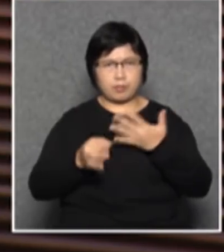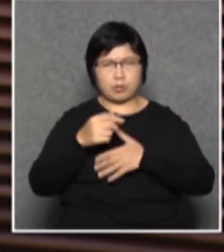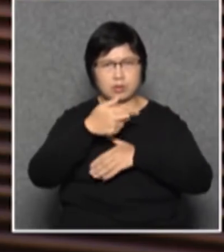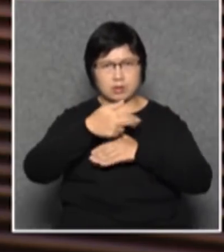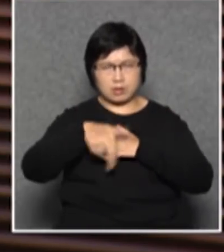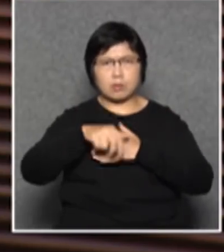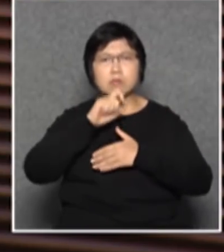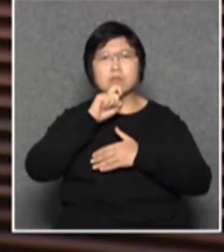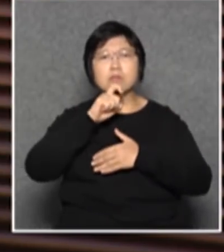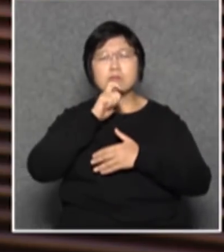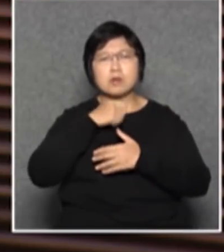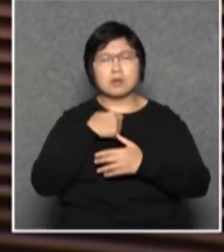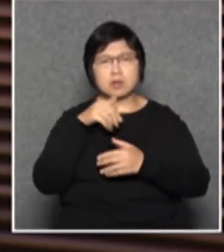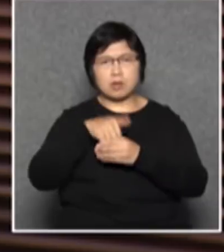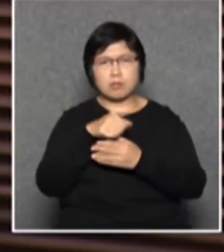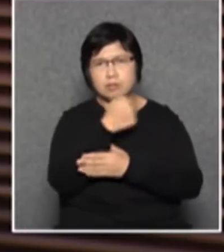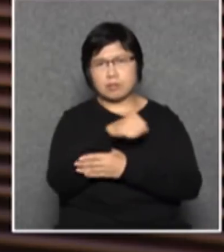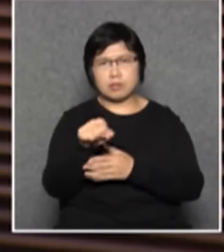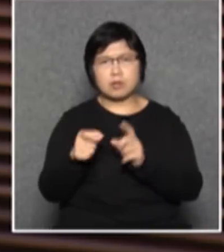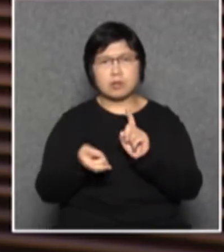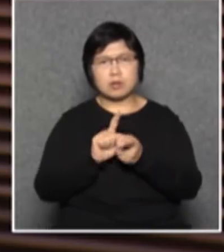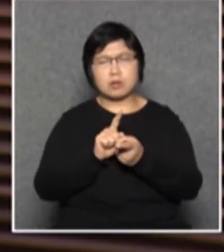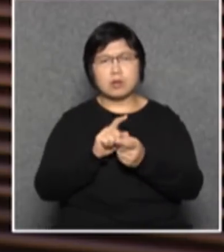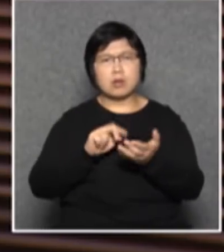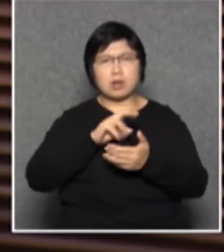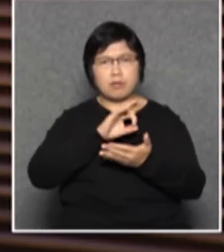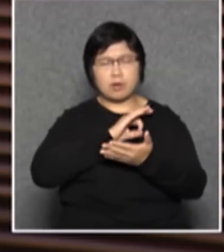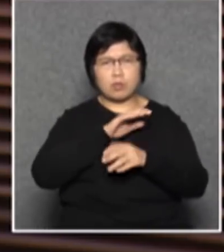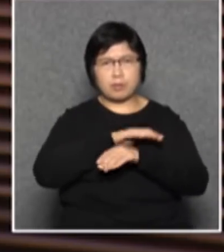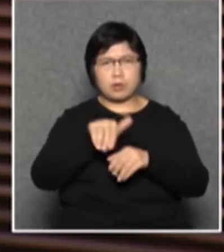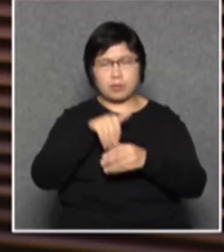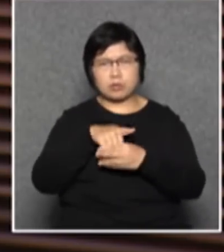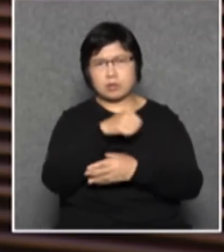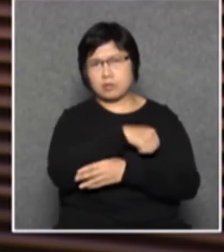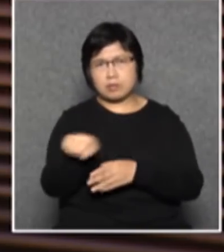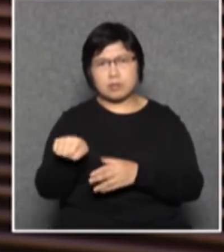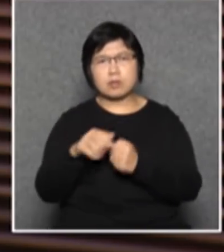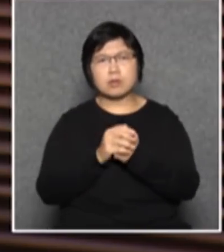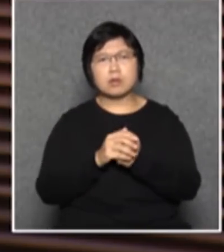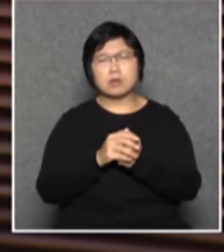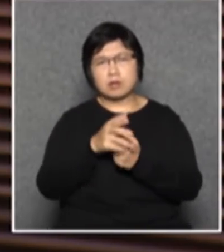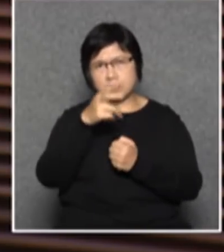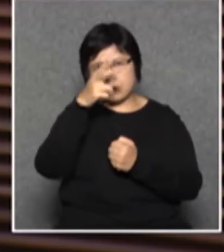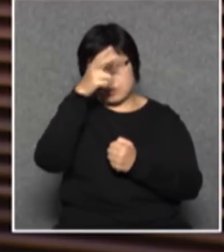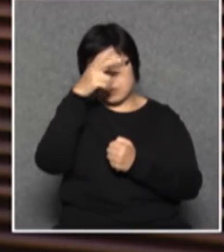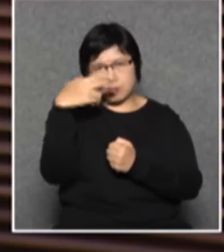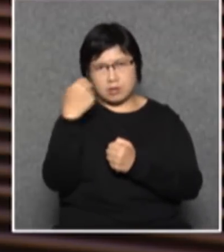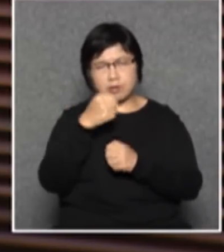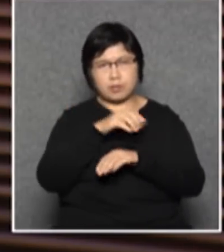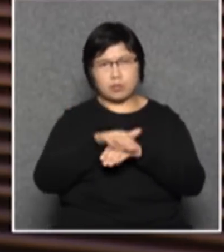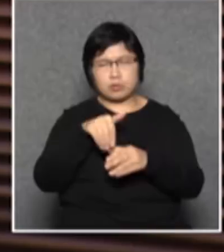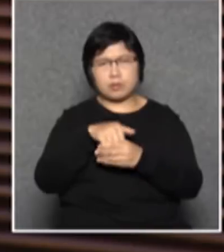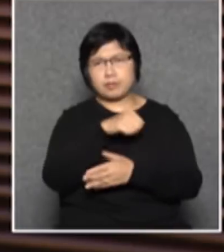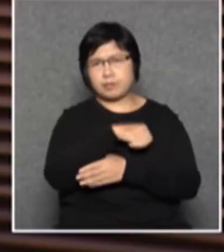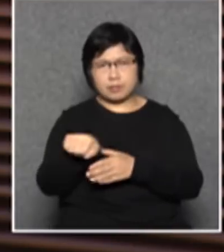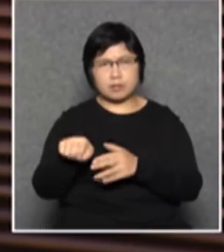且否決方案就是否決立法會的普選，否決行政長官的普選，令